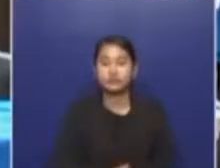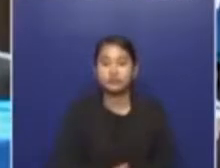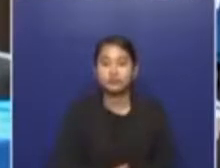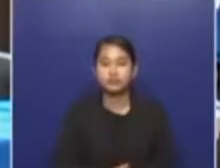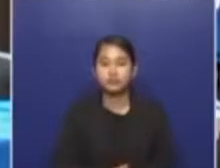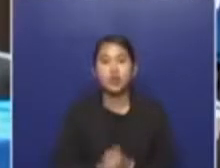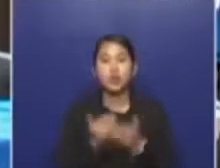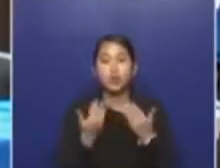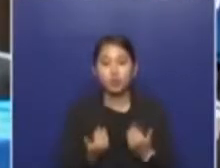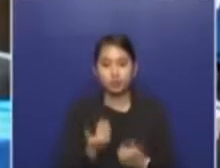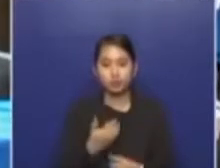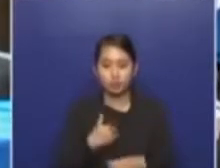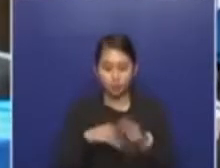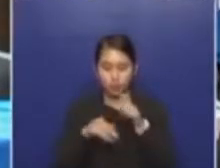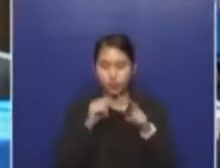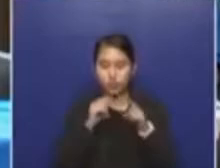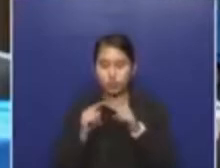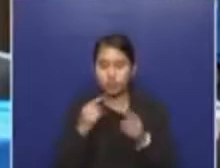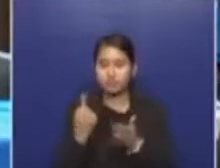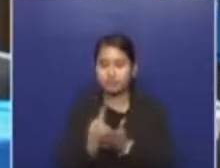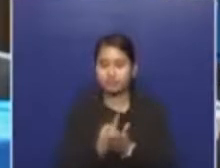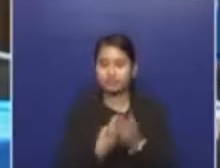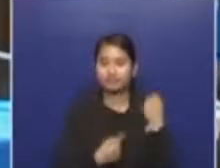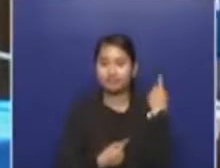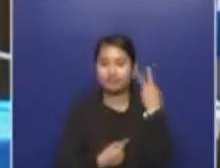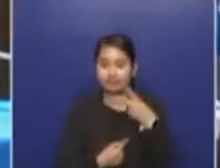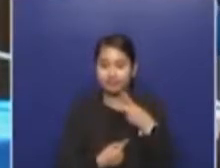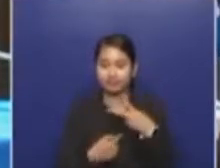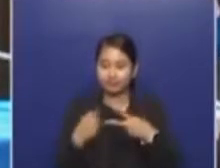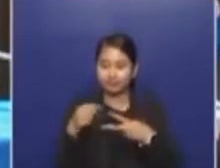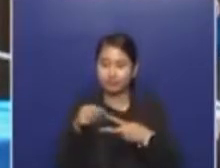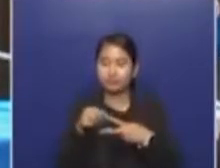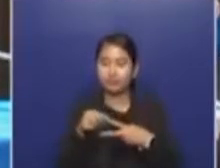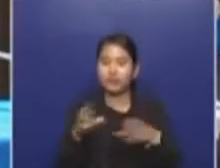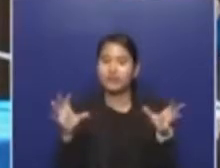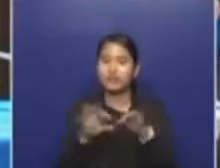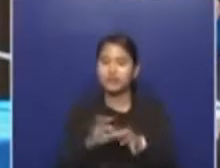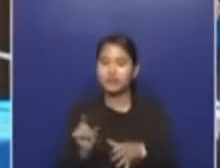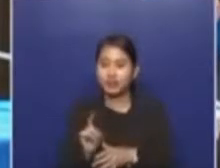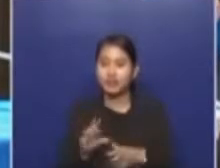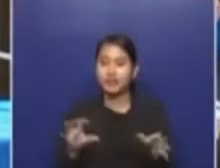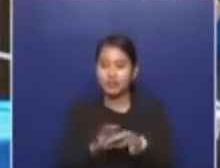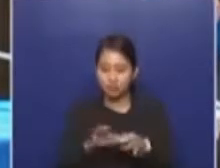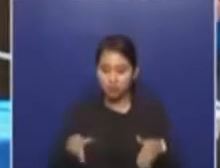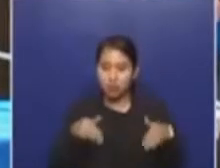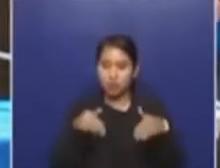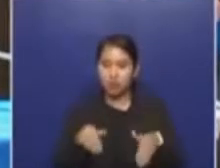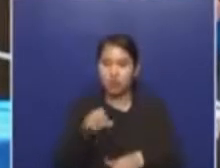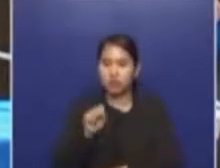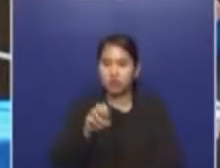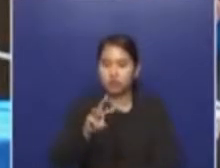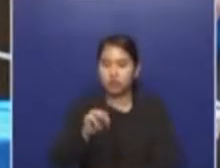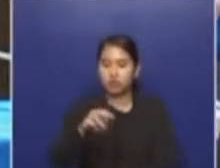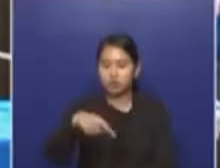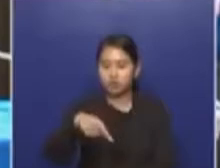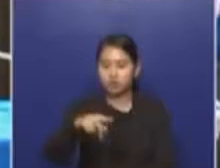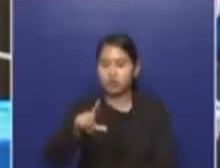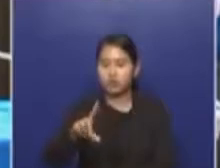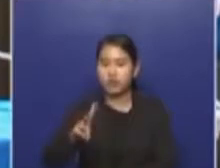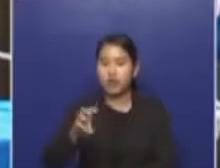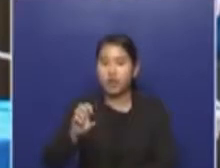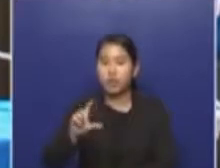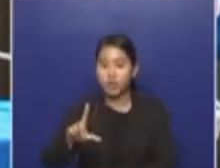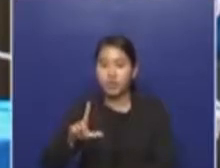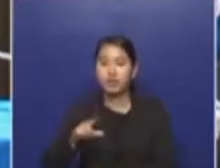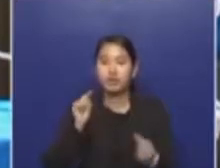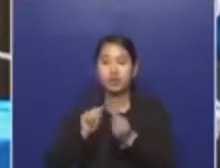ผมมีเรื่องมาปรึกษาหรือกับท่าน2เรื่องด้วยกันซึ่งเป็นเรื่องเกี่ยวกับคลองสมทวินของจังหวัดมหาสารคามครับซึ่งค